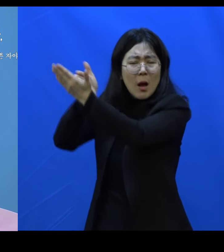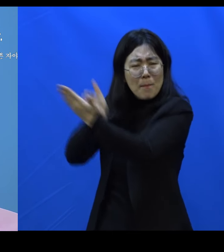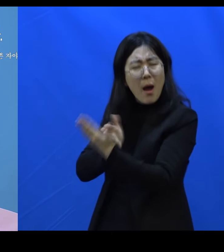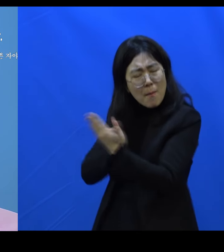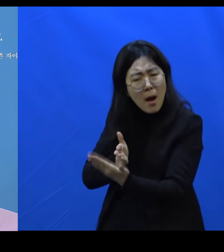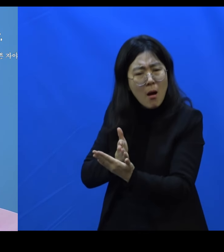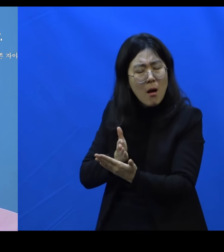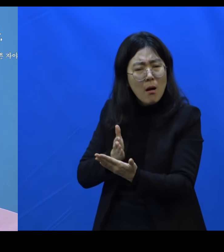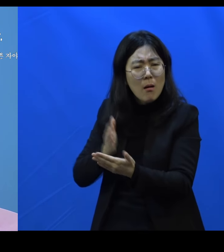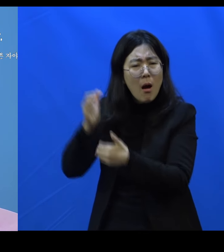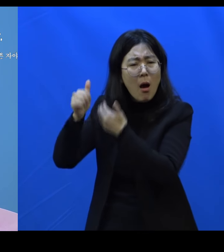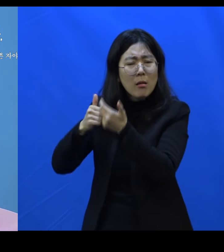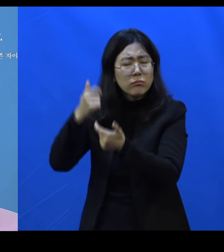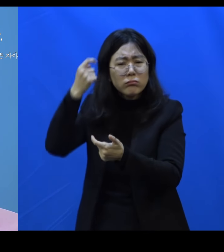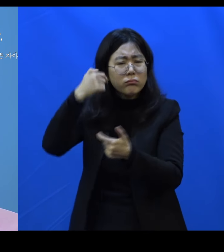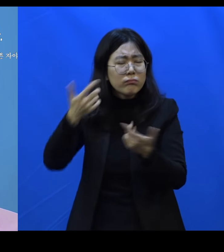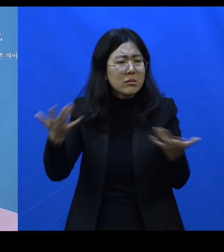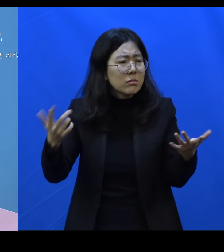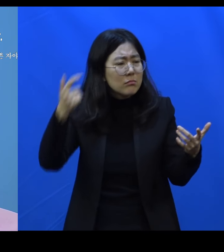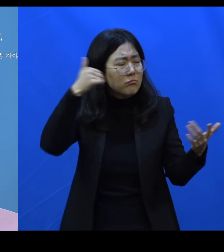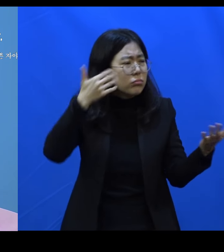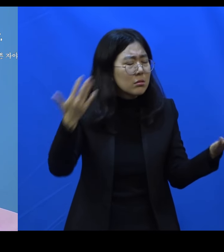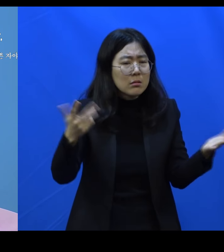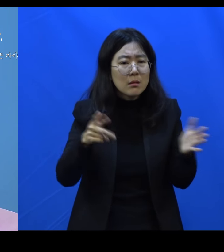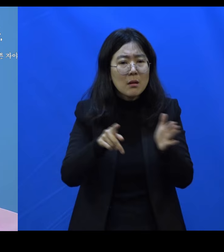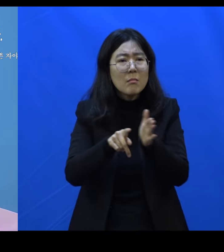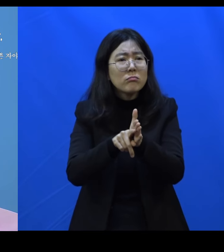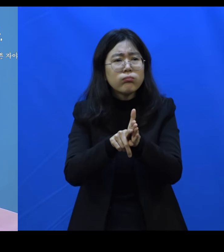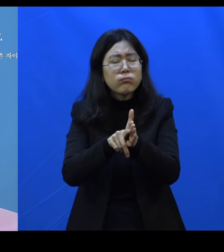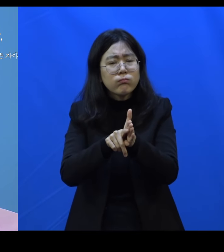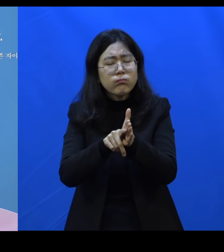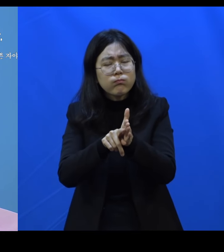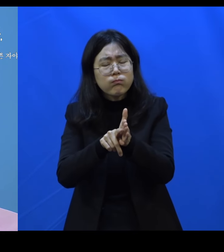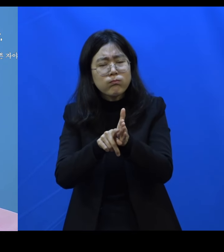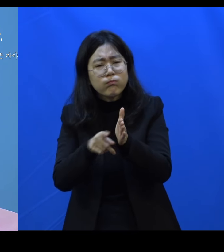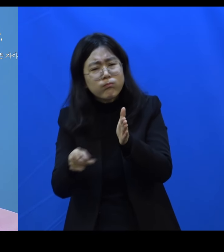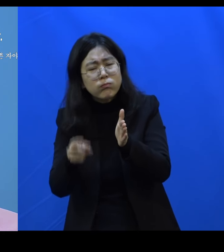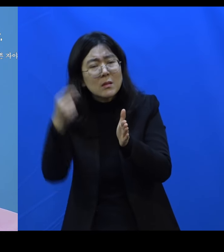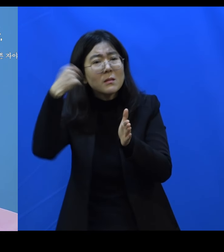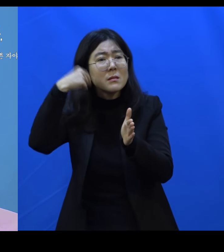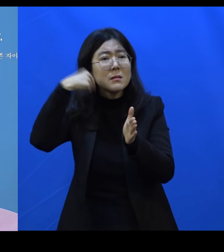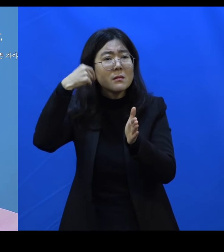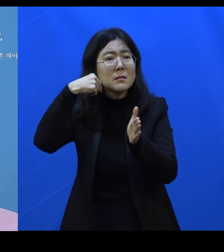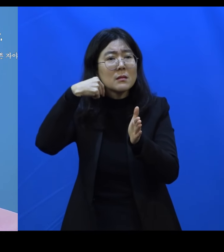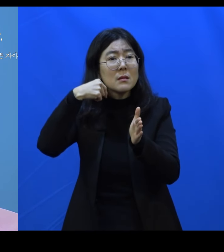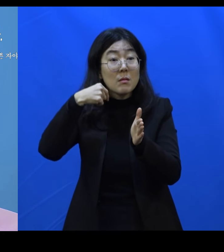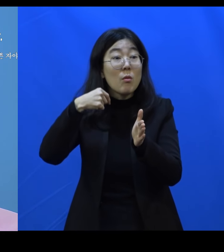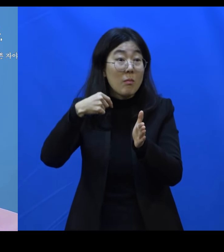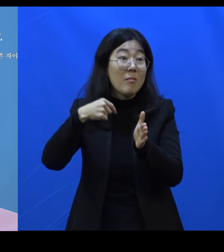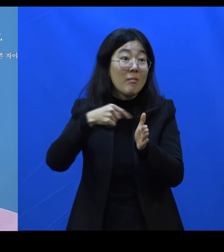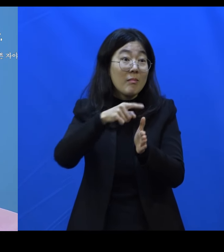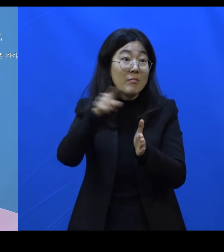하나님을 전혀 느낄 수 없어. 어느 날 모든 게 단절된 느낌이 찾아옵니다.